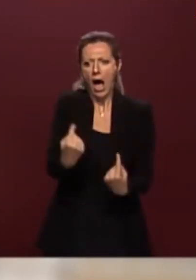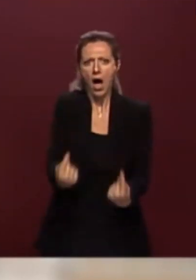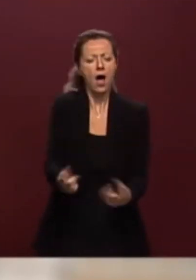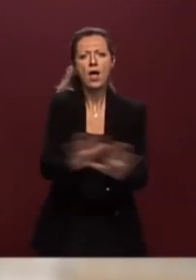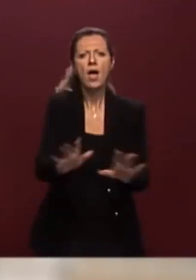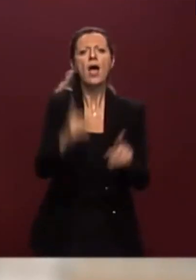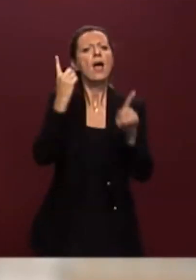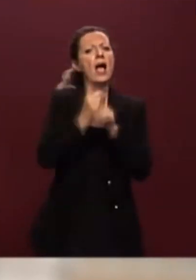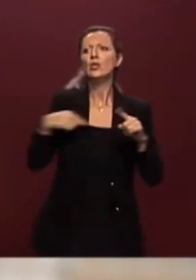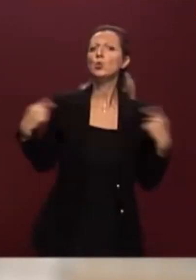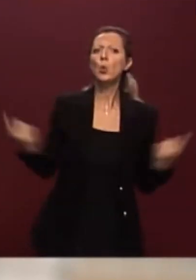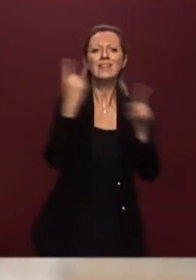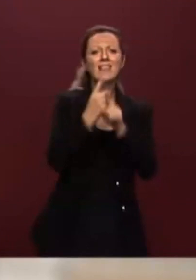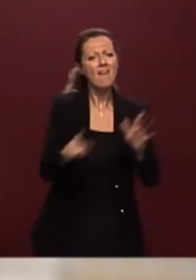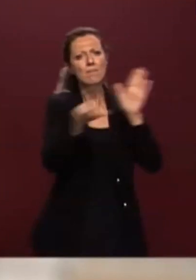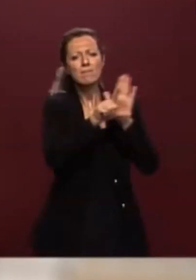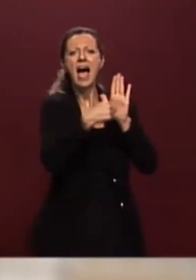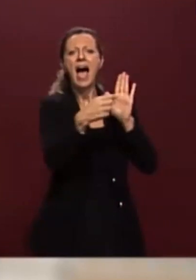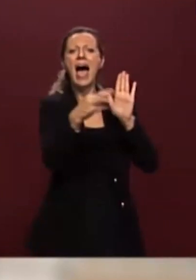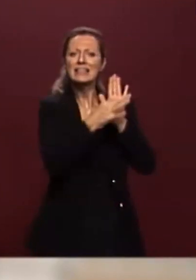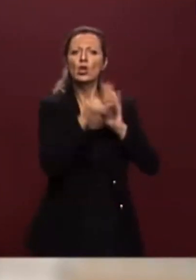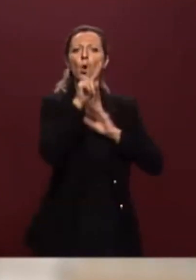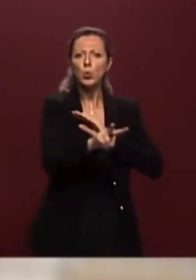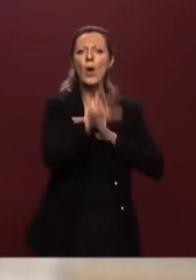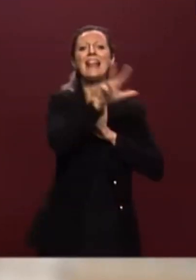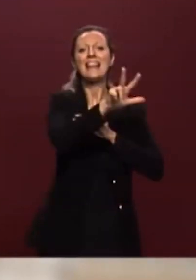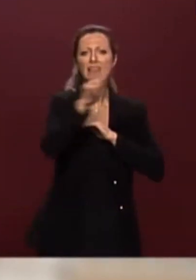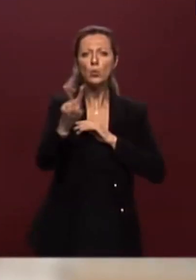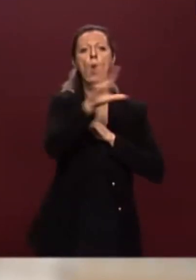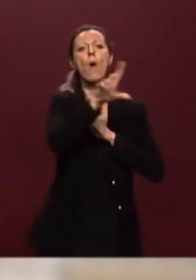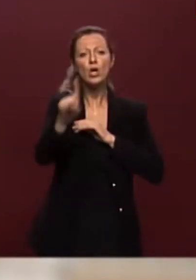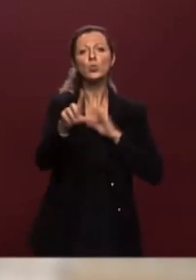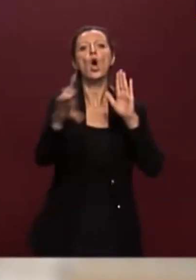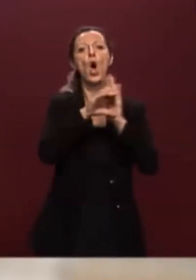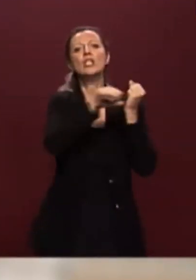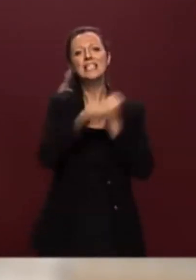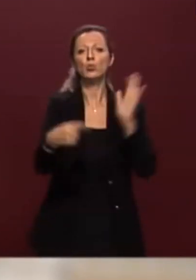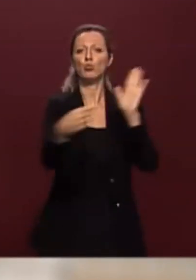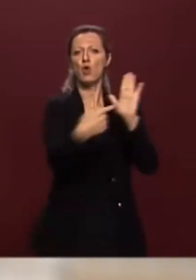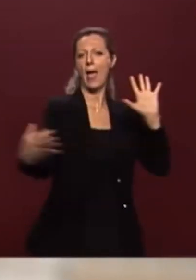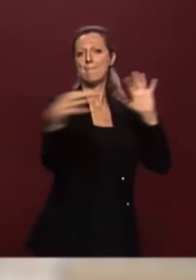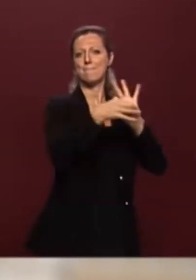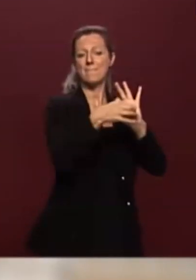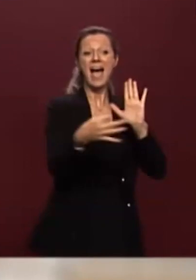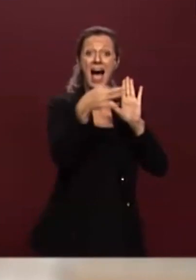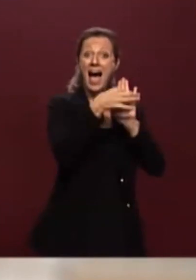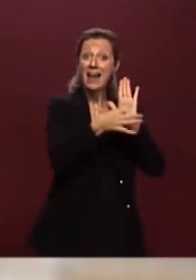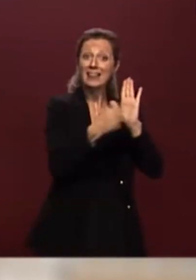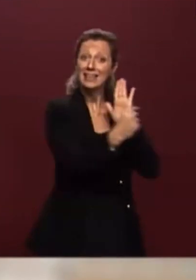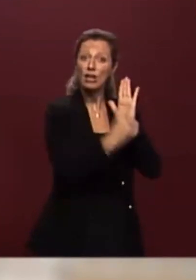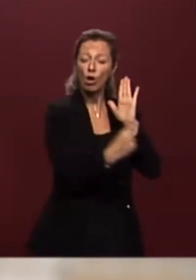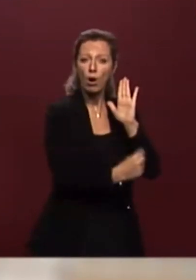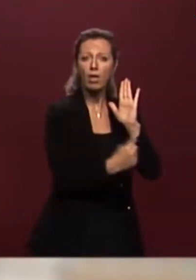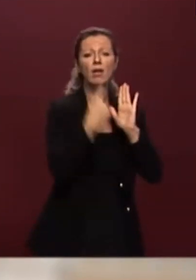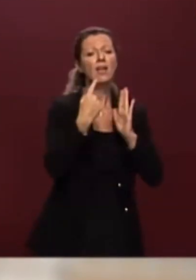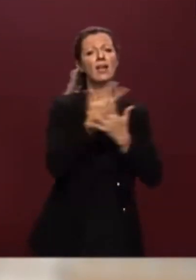alle prescrizioni degli articoli 2, 32 e 41 della Costituzione, articoli nei quali si afferma